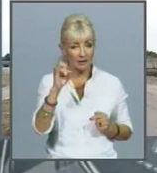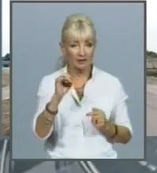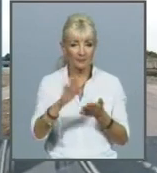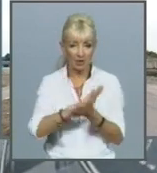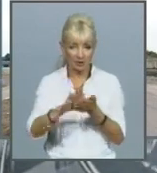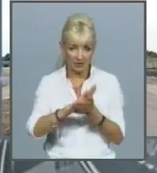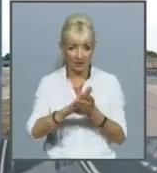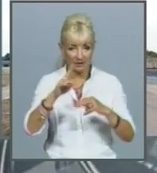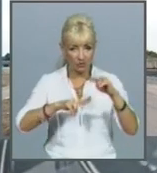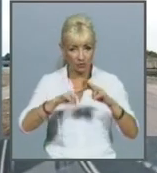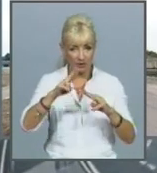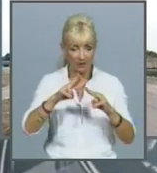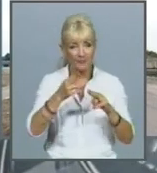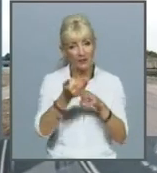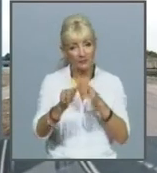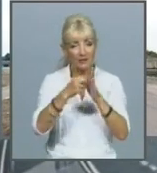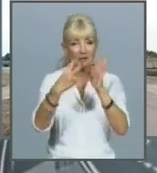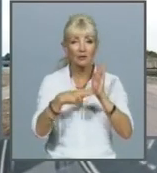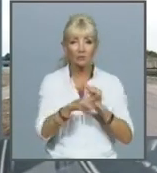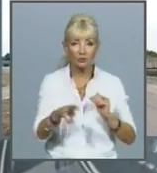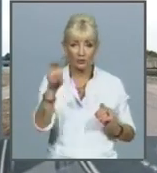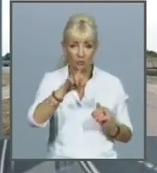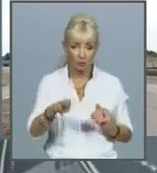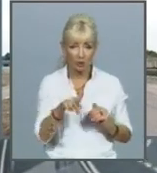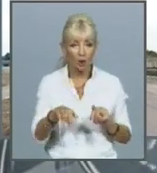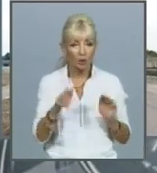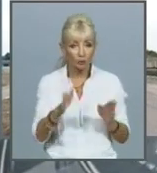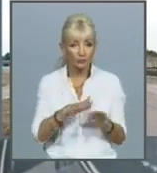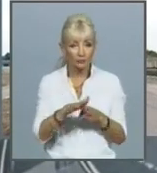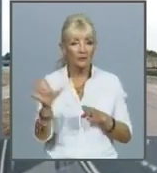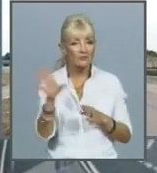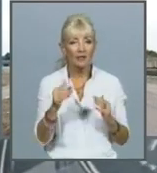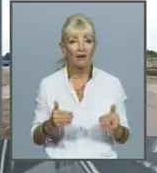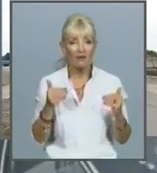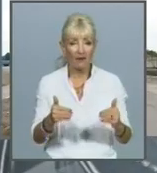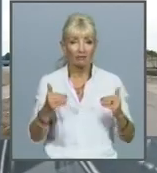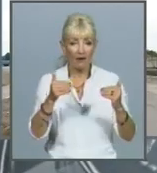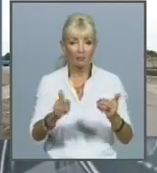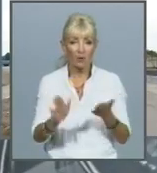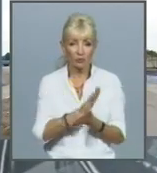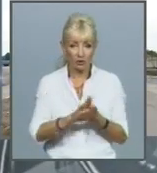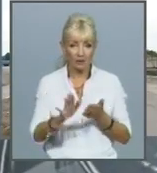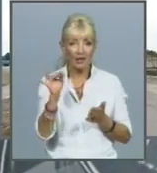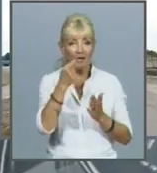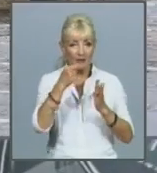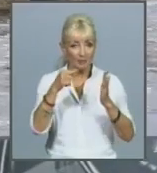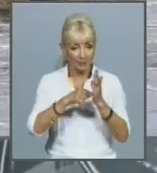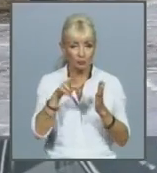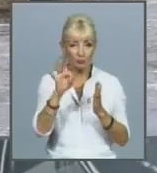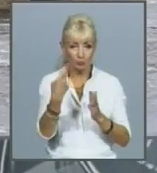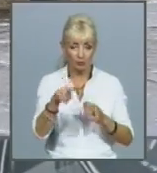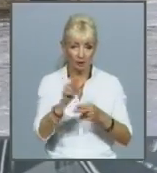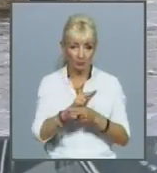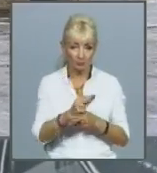17 мільйонів доларів. Здесь также будут произведены все этапы очистки и попадут под реконструкцию.